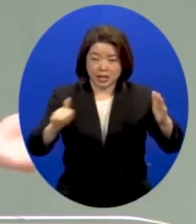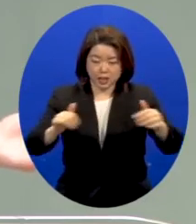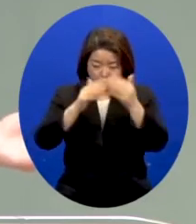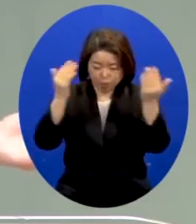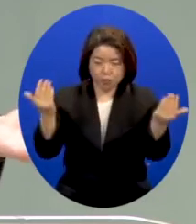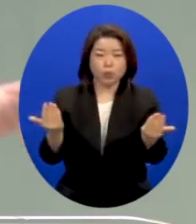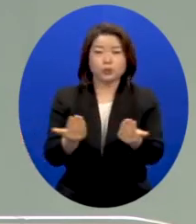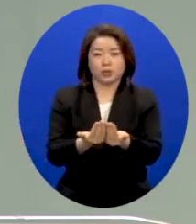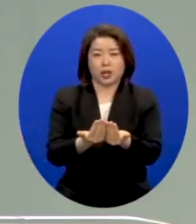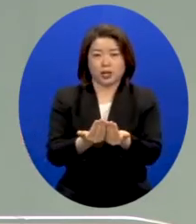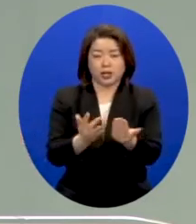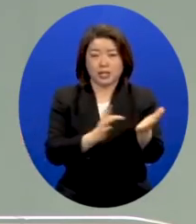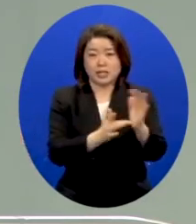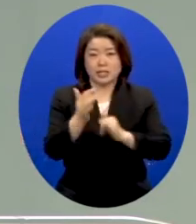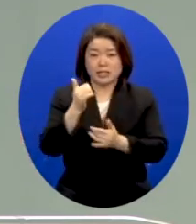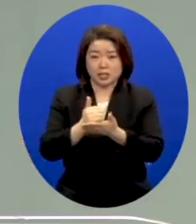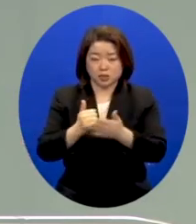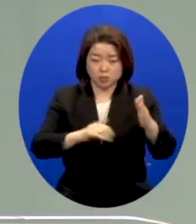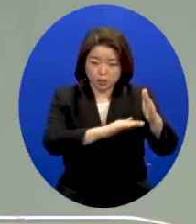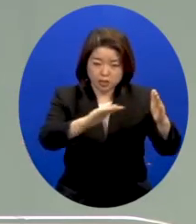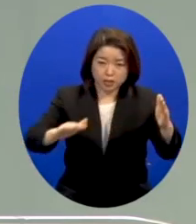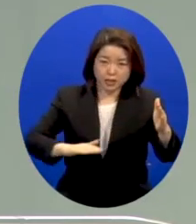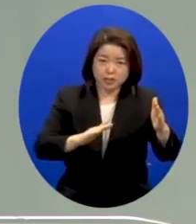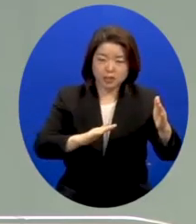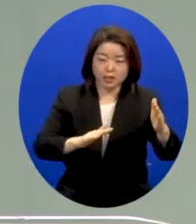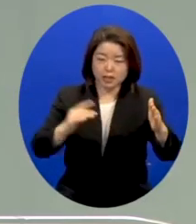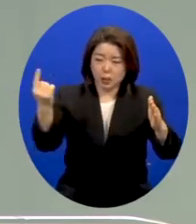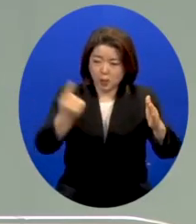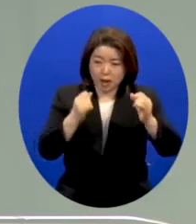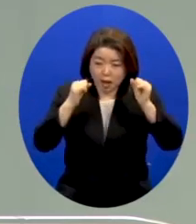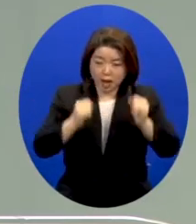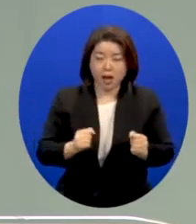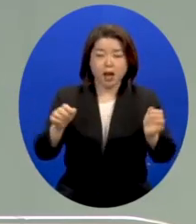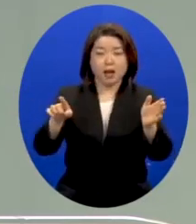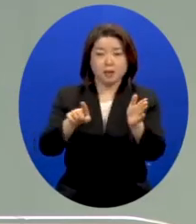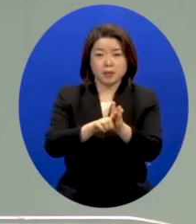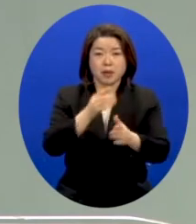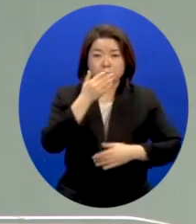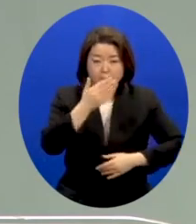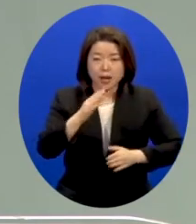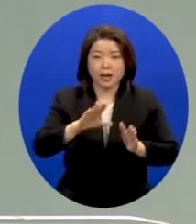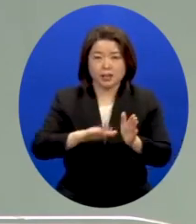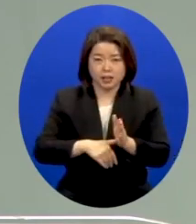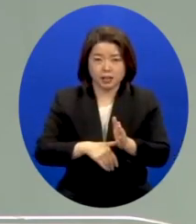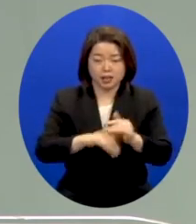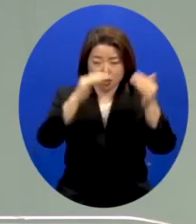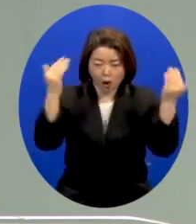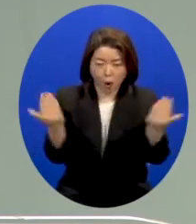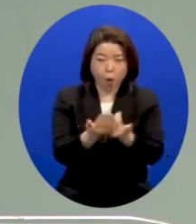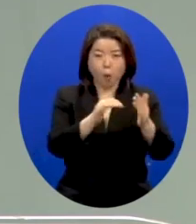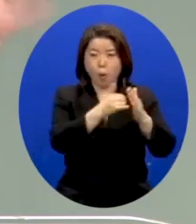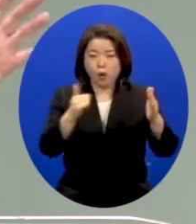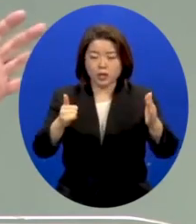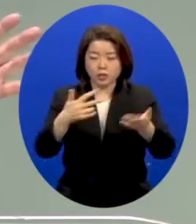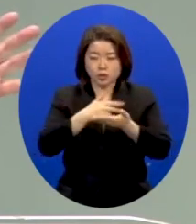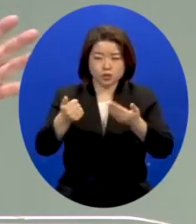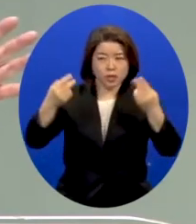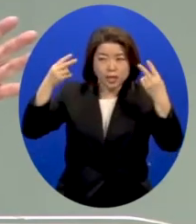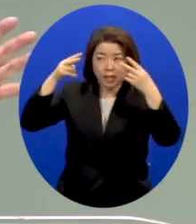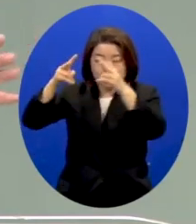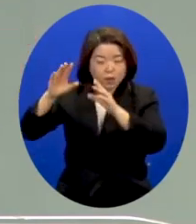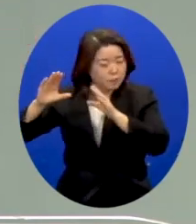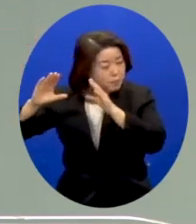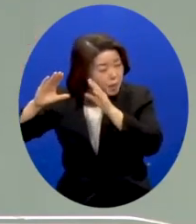다 예수님께서 우리 가정에 정말 인질 계신 것이 믿어 질 때 온 가족들이 주님께 다 귀를